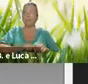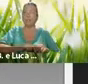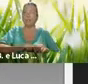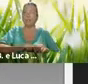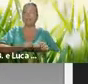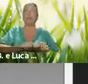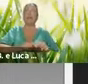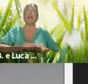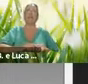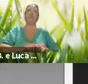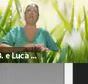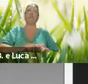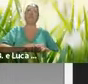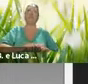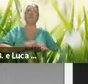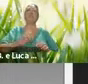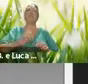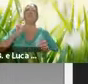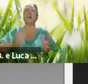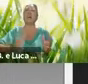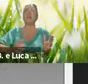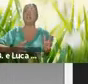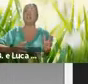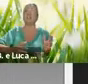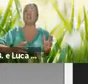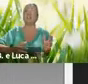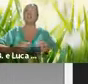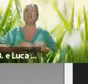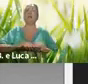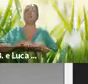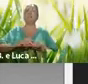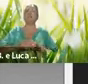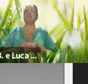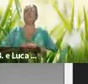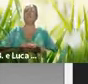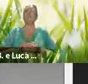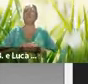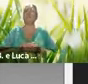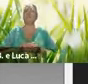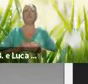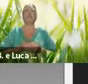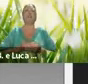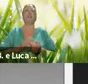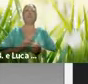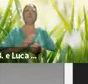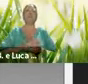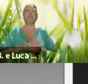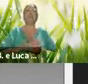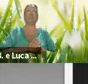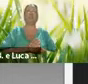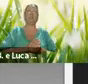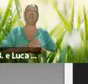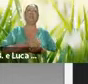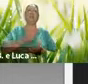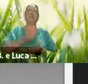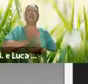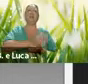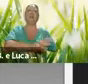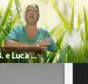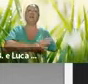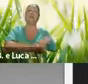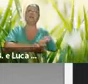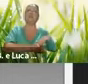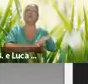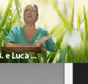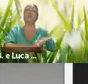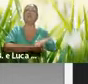studio edificante e l'abitudine di discernere per capire dove si trova la fascia del pensiero,